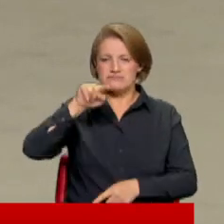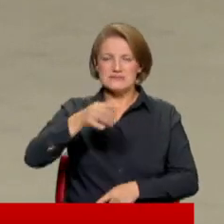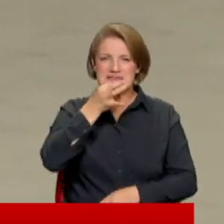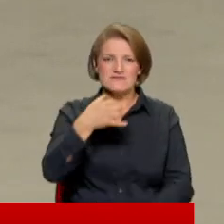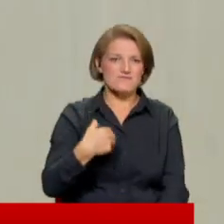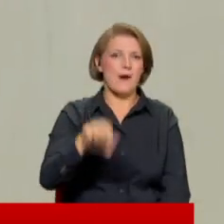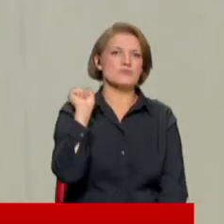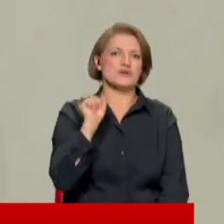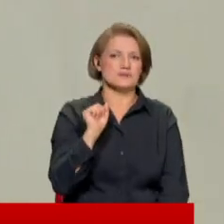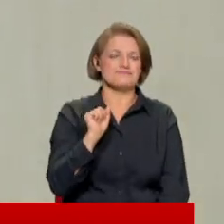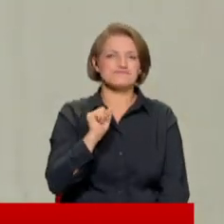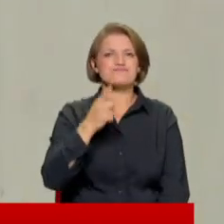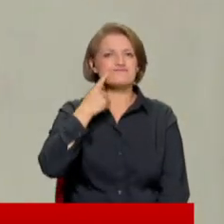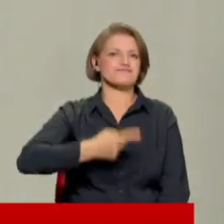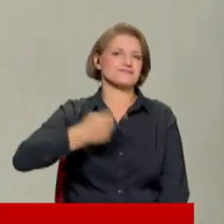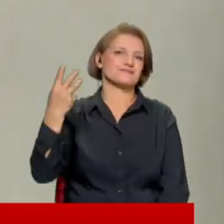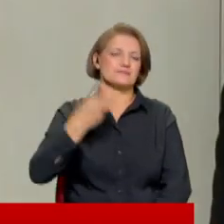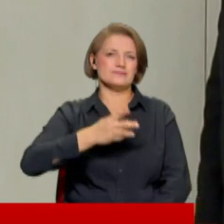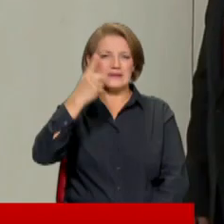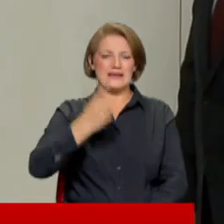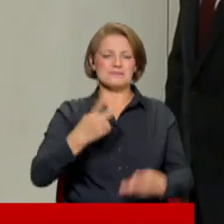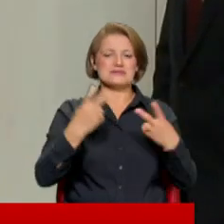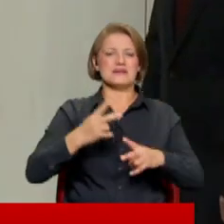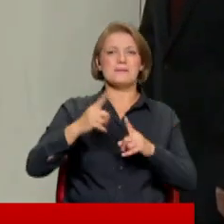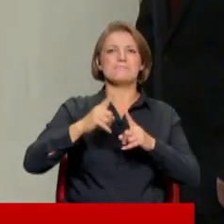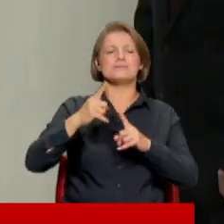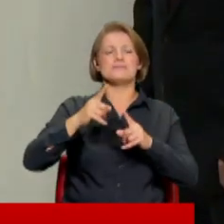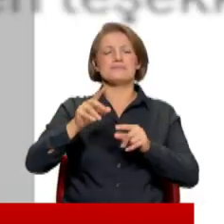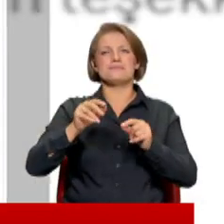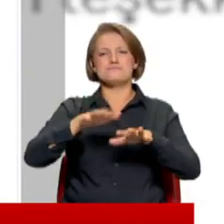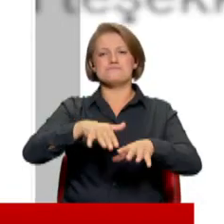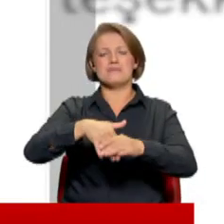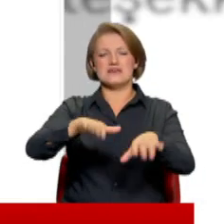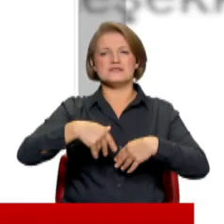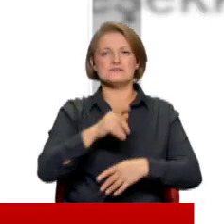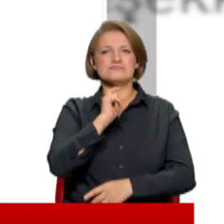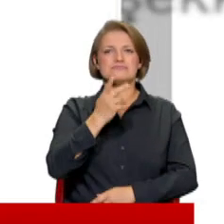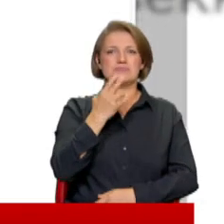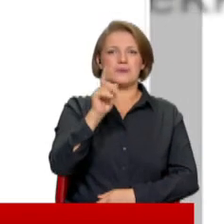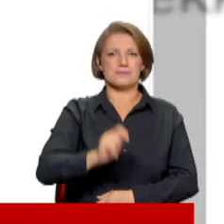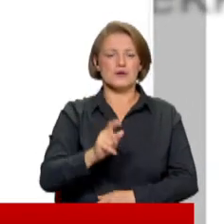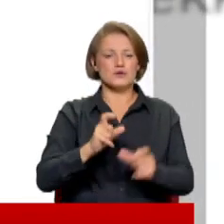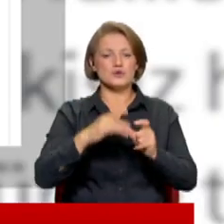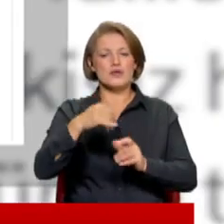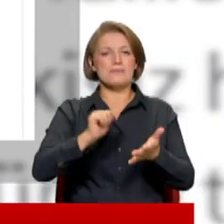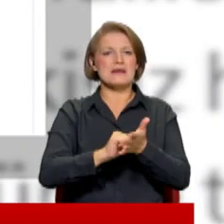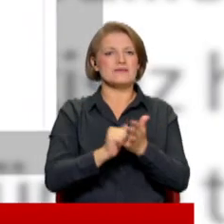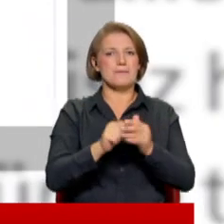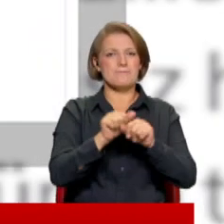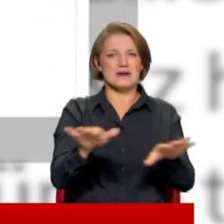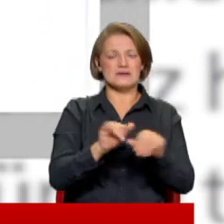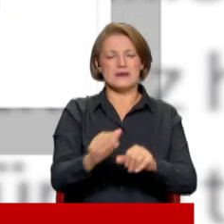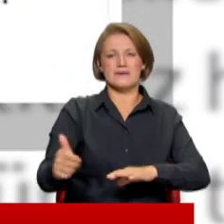müsaade etmeyeceğiz. Cumhurbaşkanı Erdoğan da ilk mesajını meclis kürsüsünden verdi. Siyasi parti liderleri sosyal medya